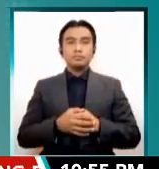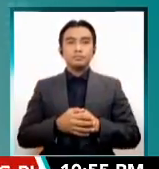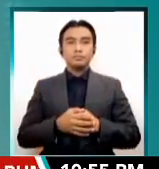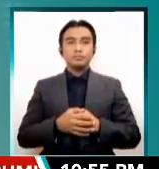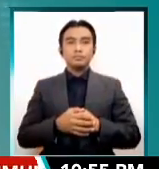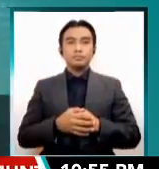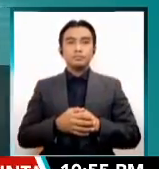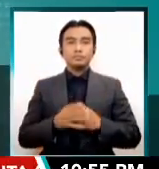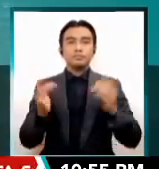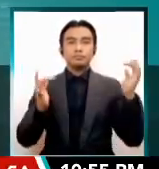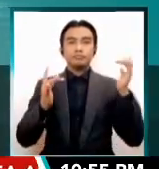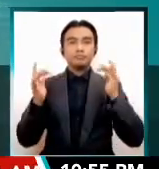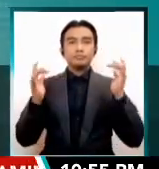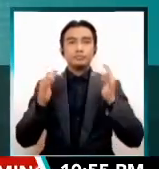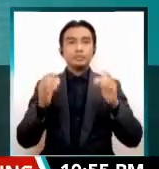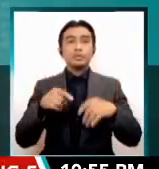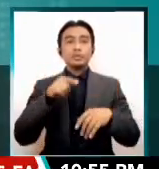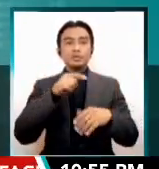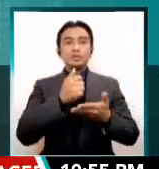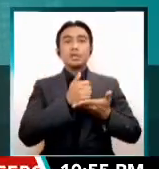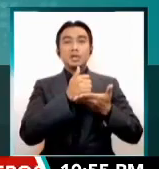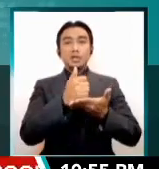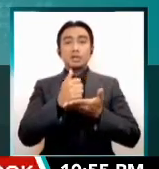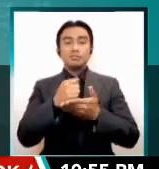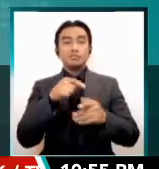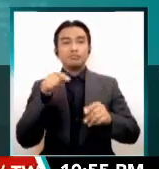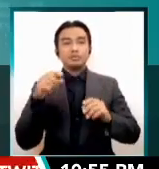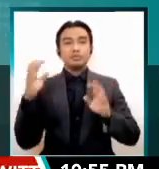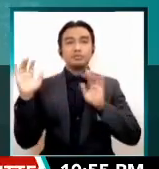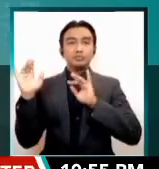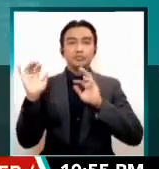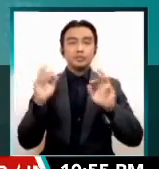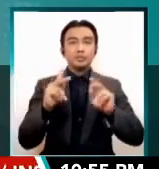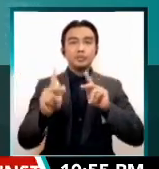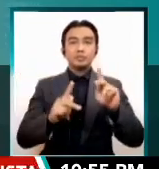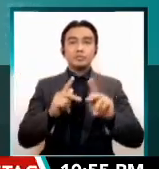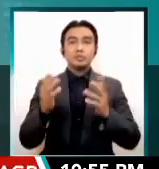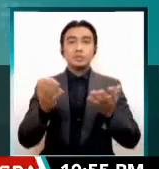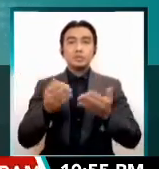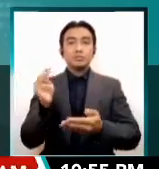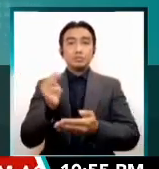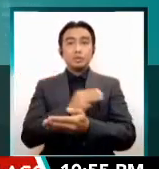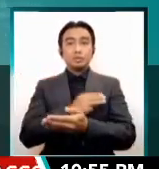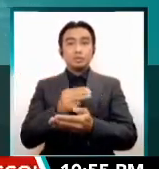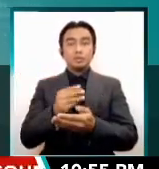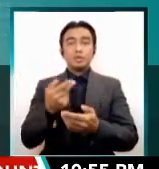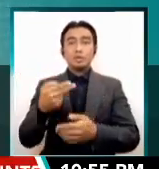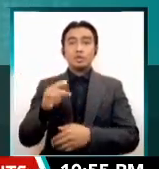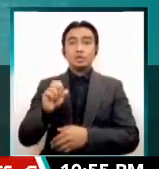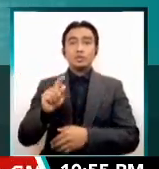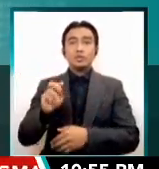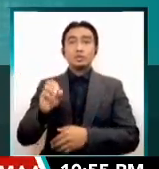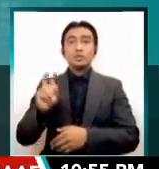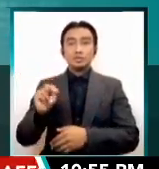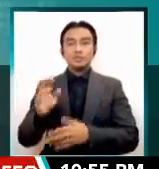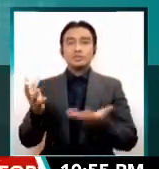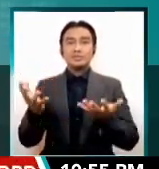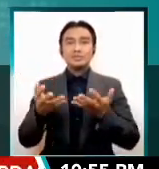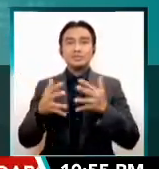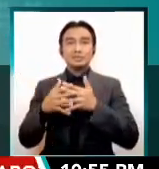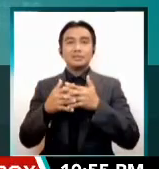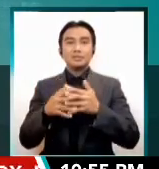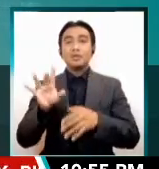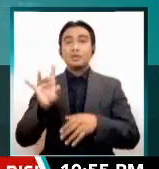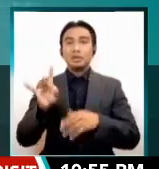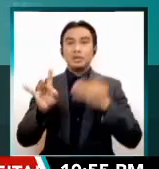Yan ang paghingi ng saklolo ng ilang dumalo sa Astroworld Music Festival sa Houston, Texas, sa Amerika. Walo ang namatay dahil sa